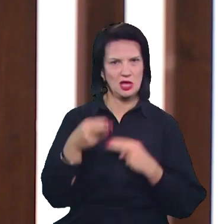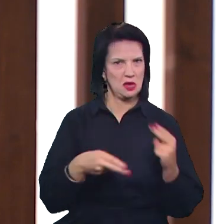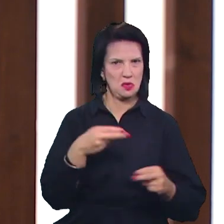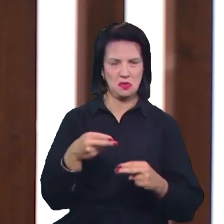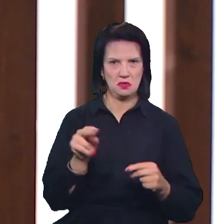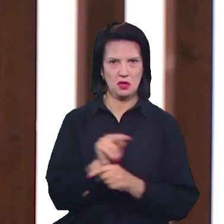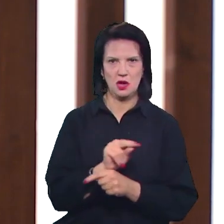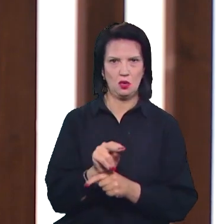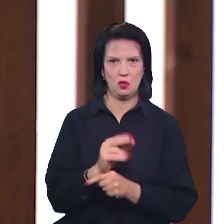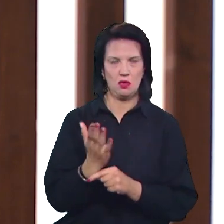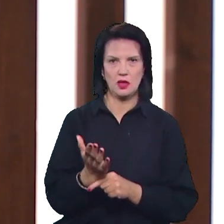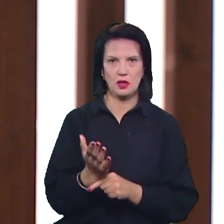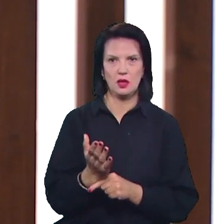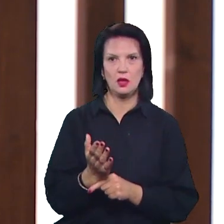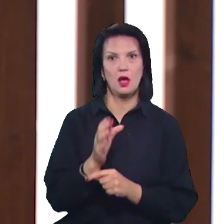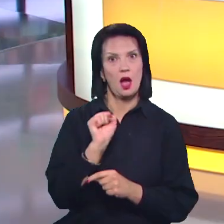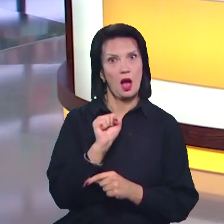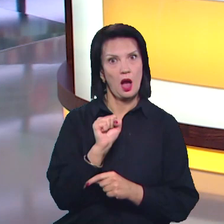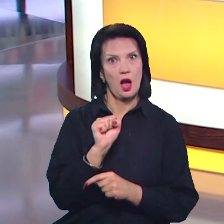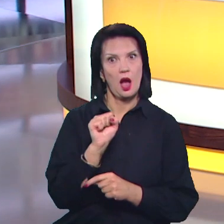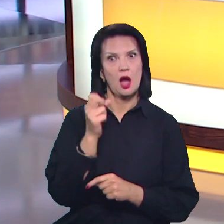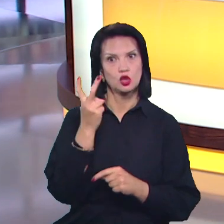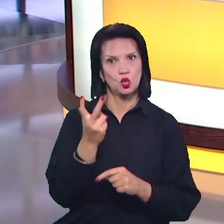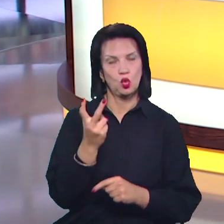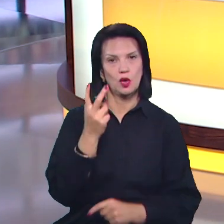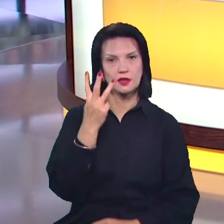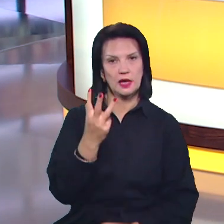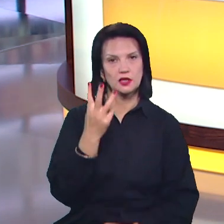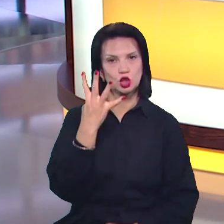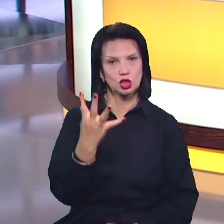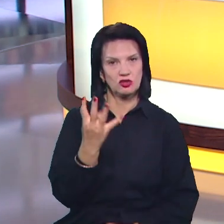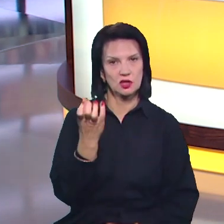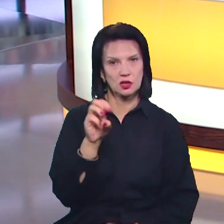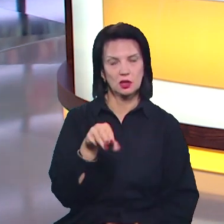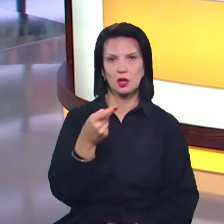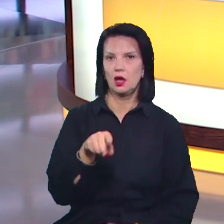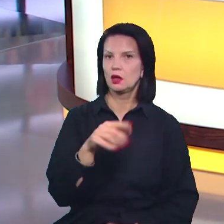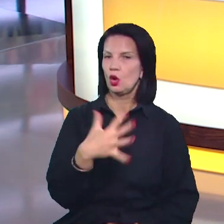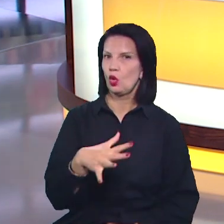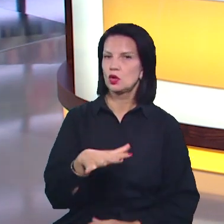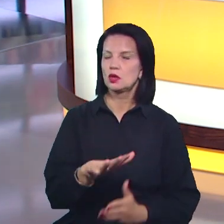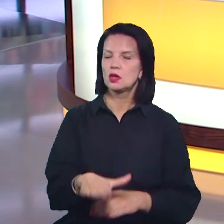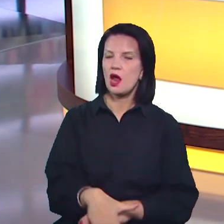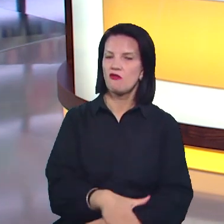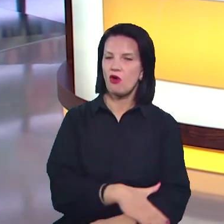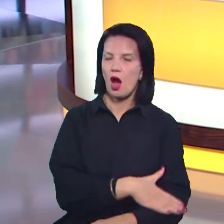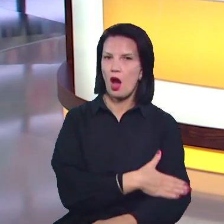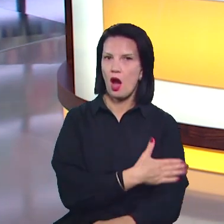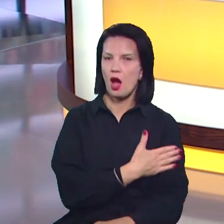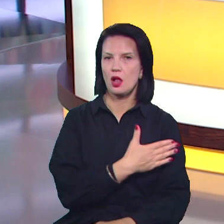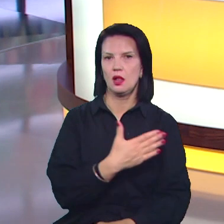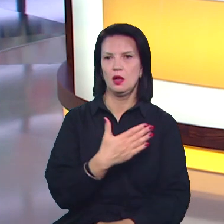лікування. Угу. Да? Тобто а ось уже друга, третя, четверта стадія – то це тривале